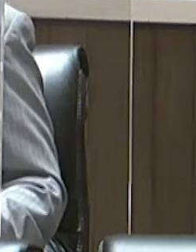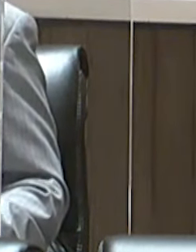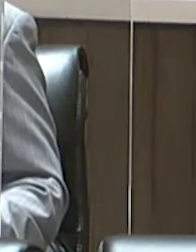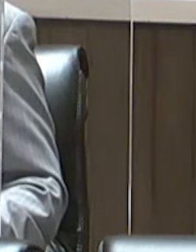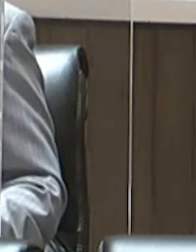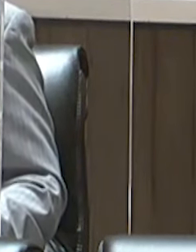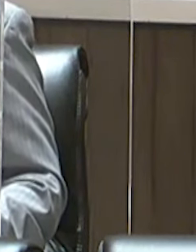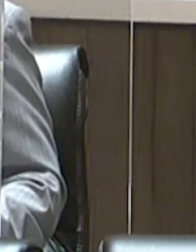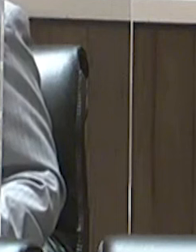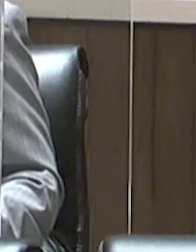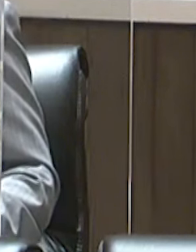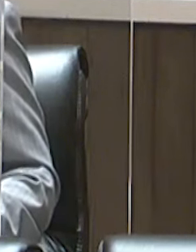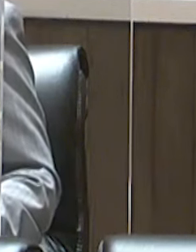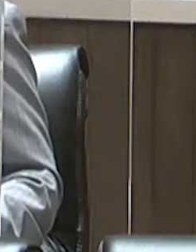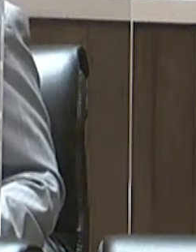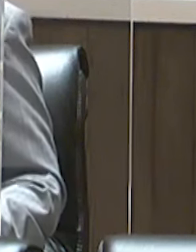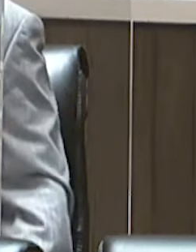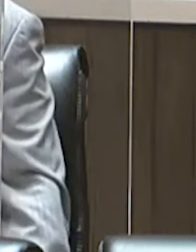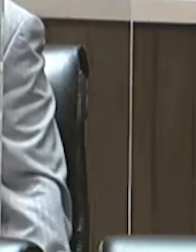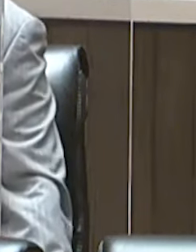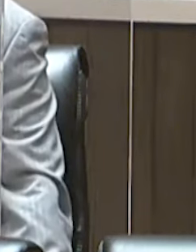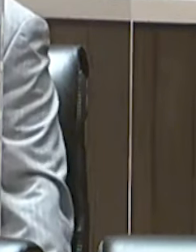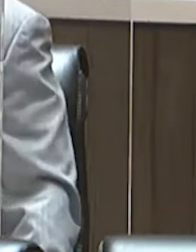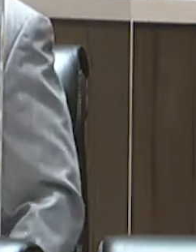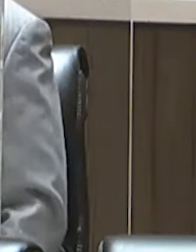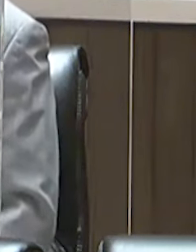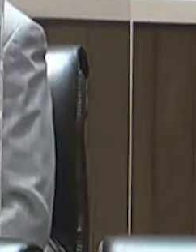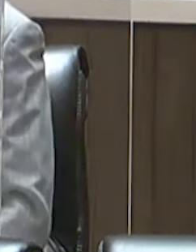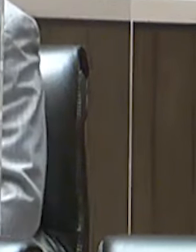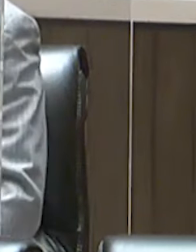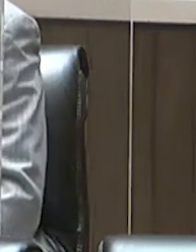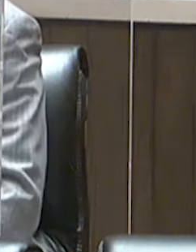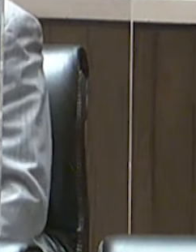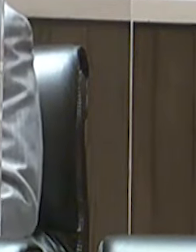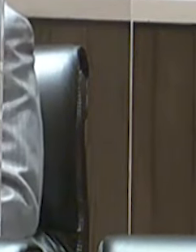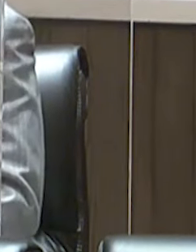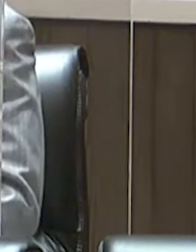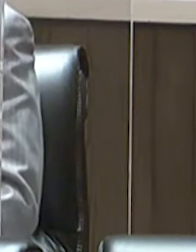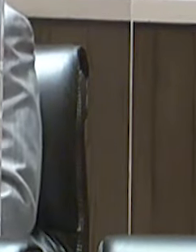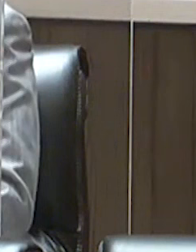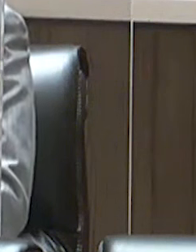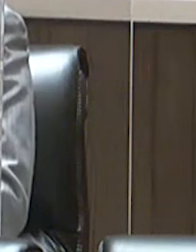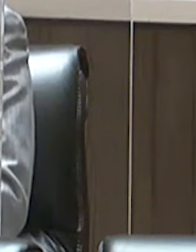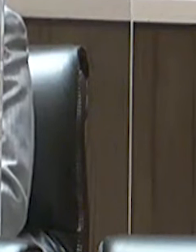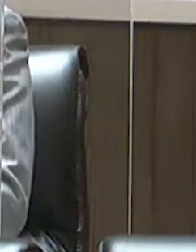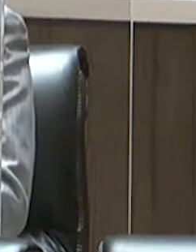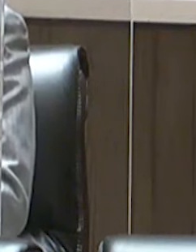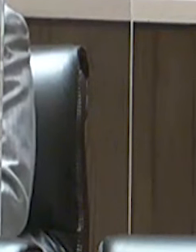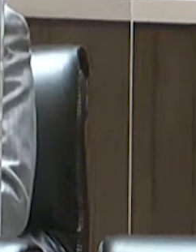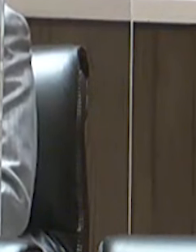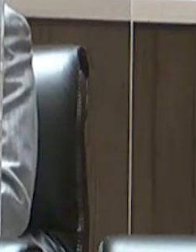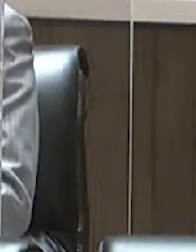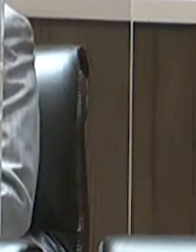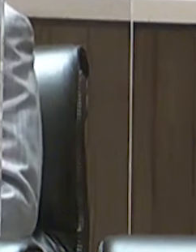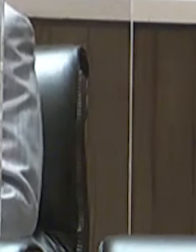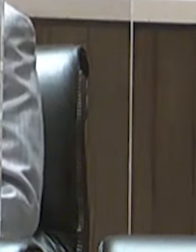ารทั้งที่สนามบินปัตตานีก็ถือเป็นพื้นที่เป็นเมืองมีประวัติศาสตร์มีอัตลักษณ์เ